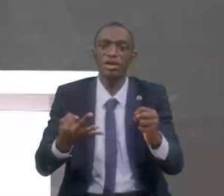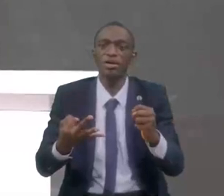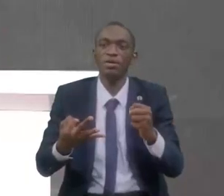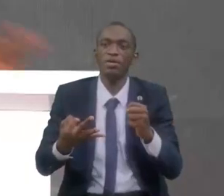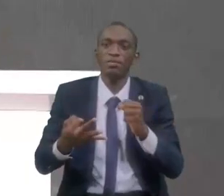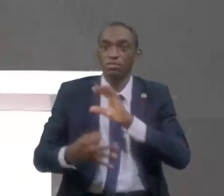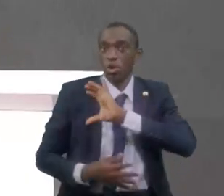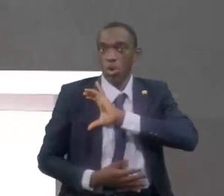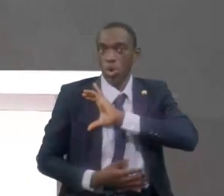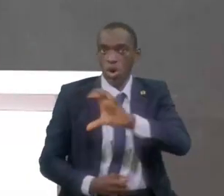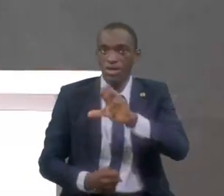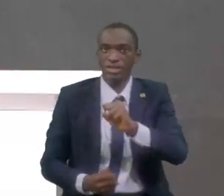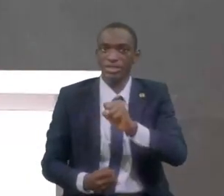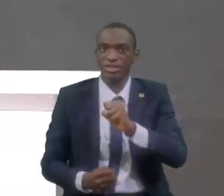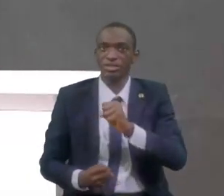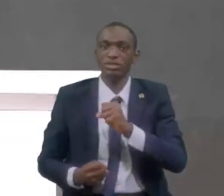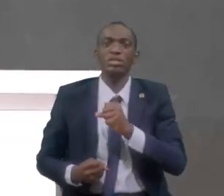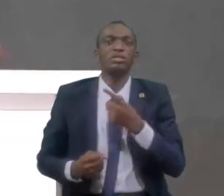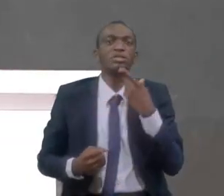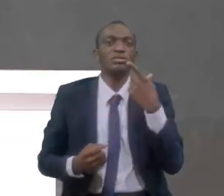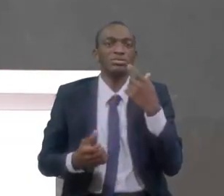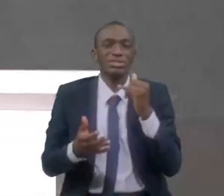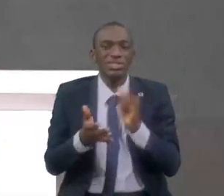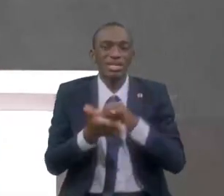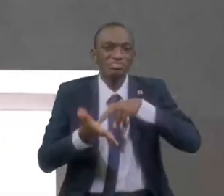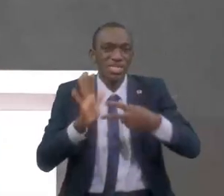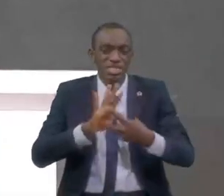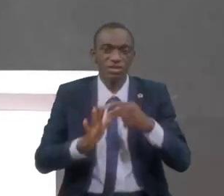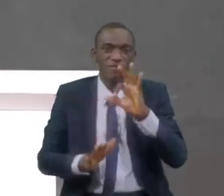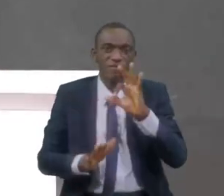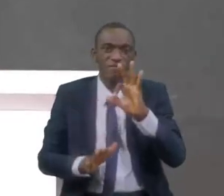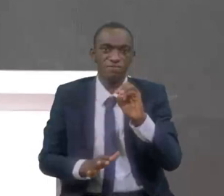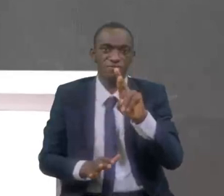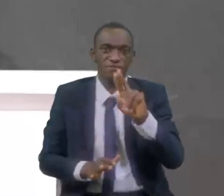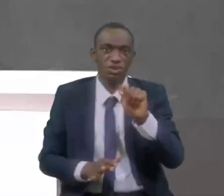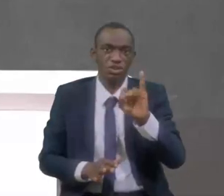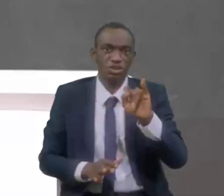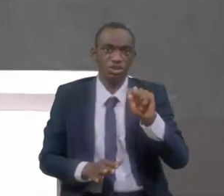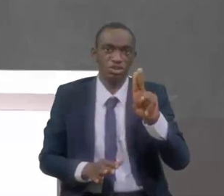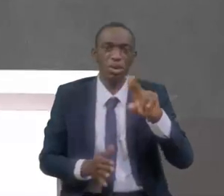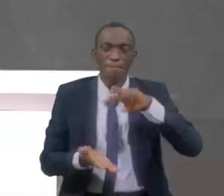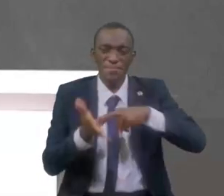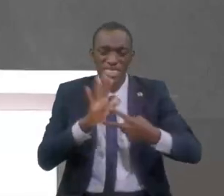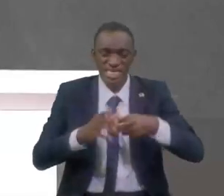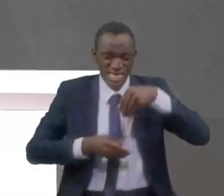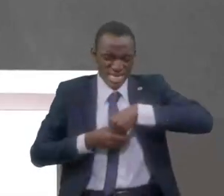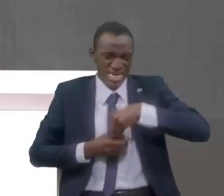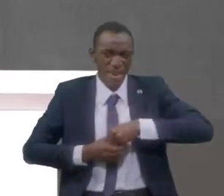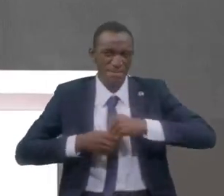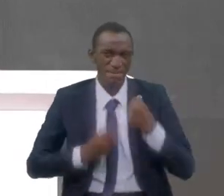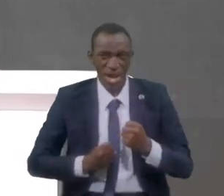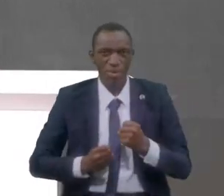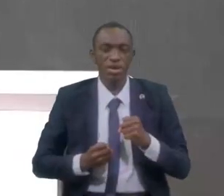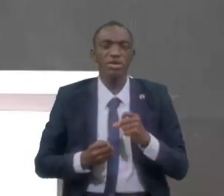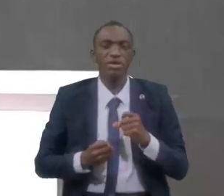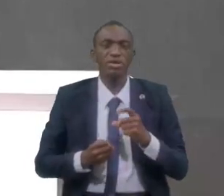le courage. La fortitude. Puissance interne, la fortitude pour